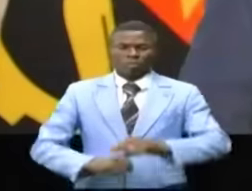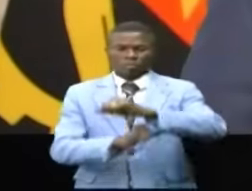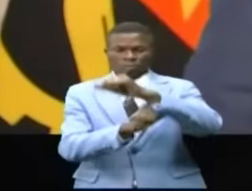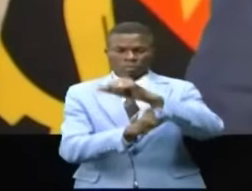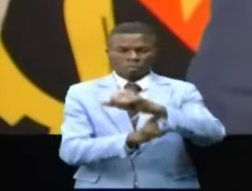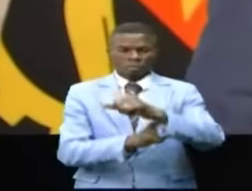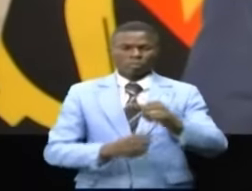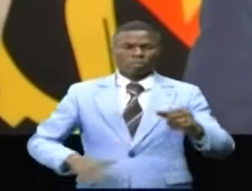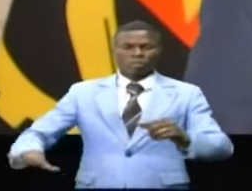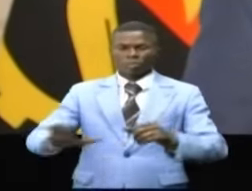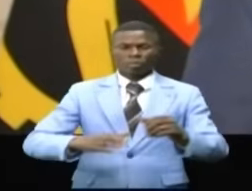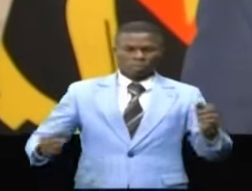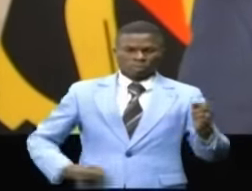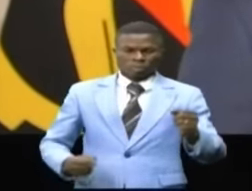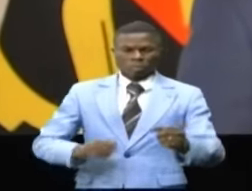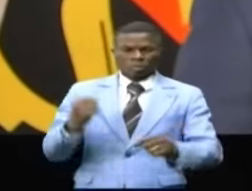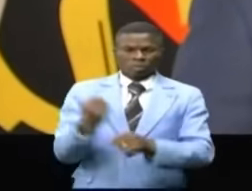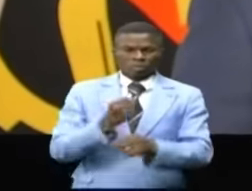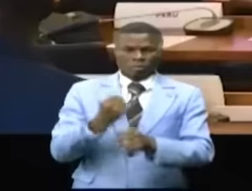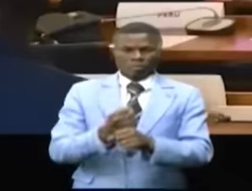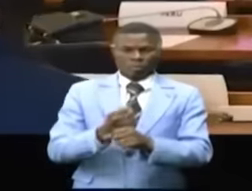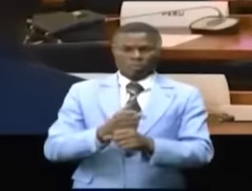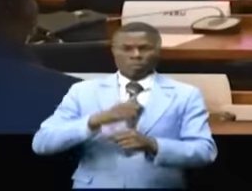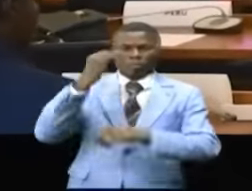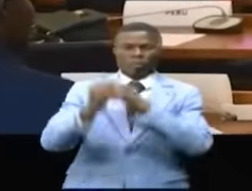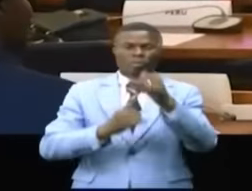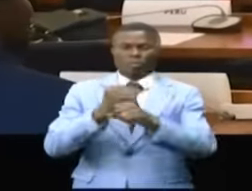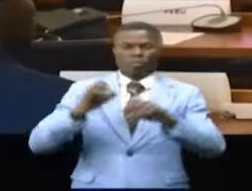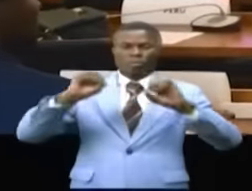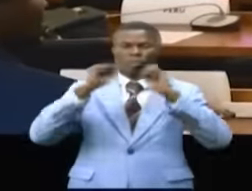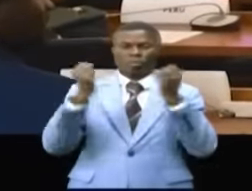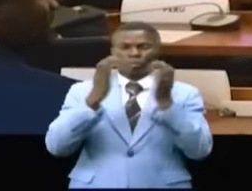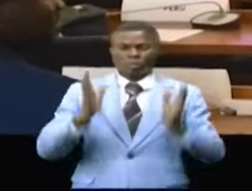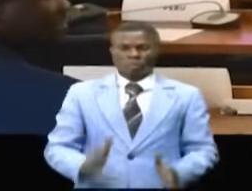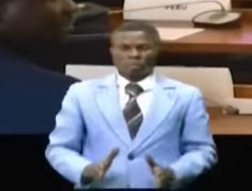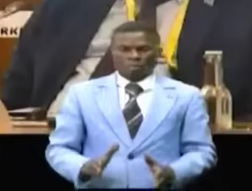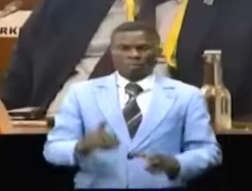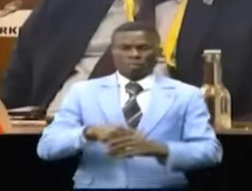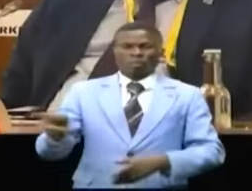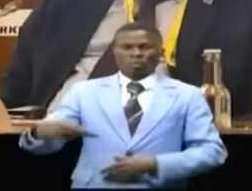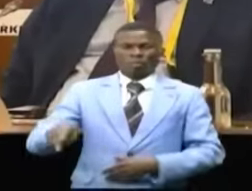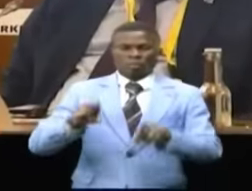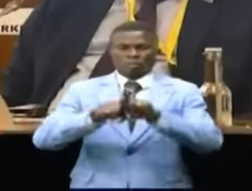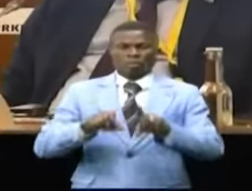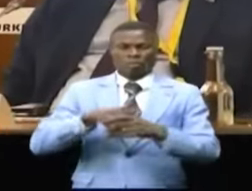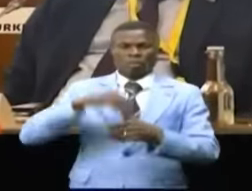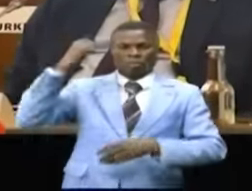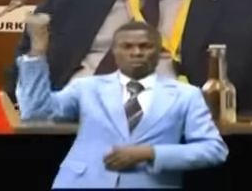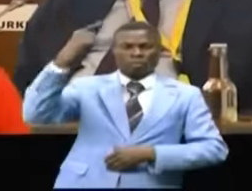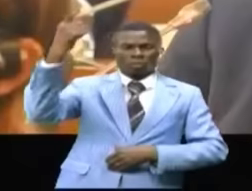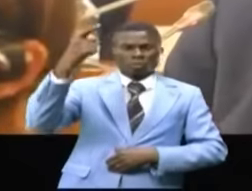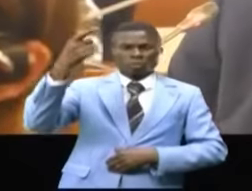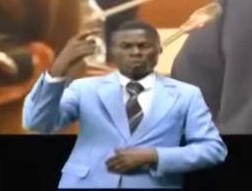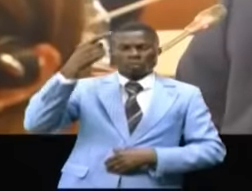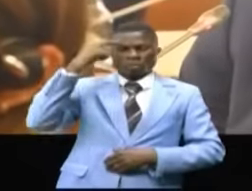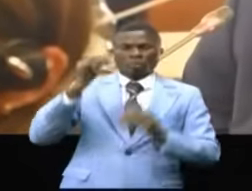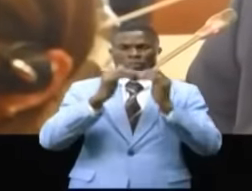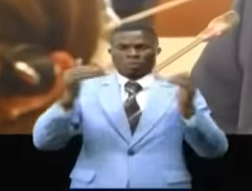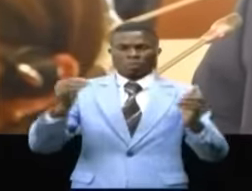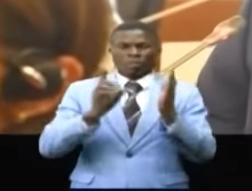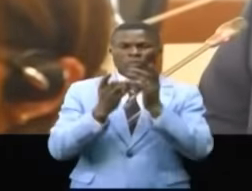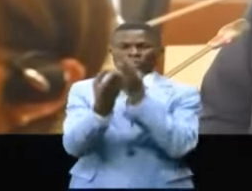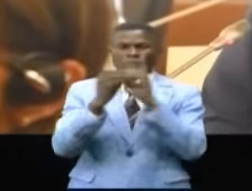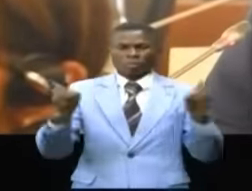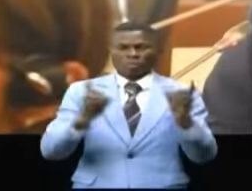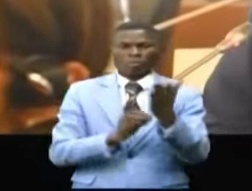MPLA dans le cadre des travaux de l'international socialiste au niveau régional et mondial en faveur de la paix, de la